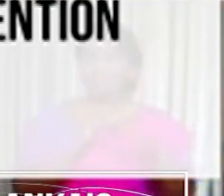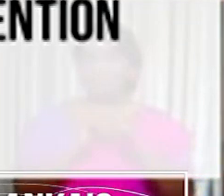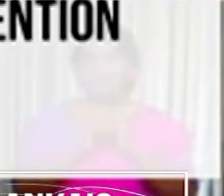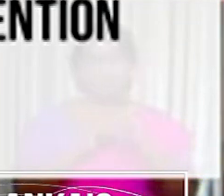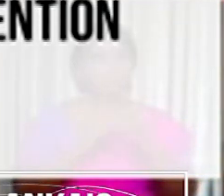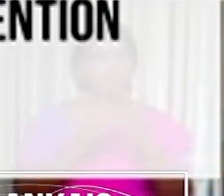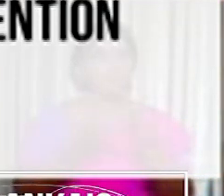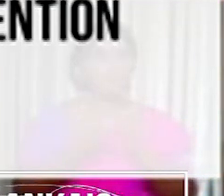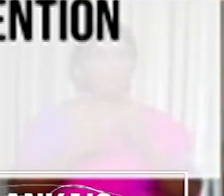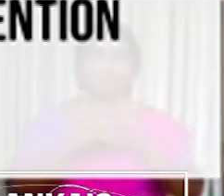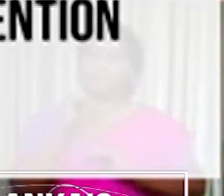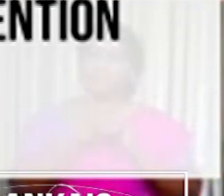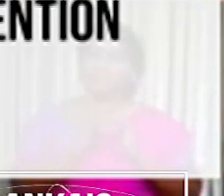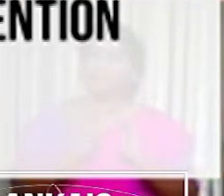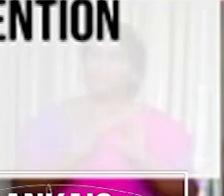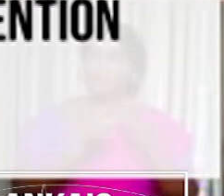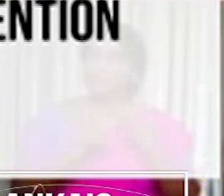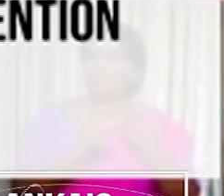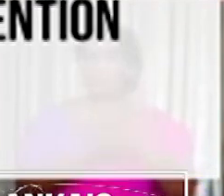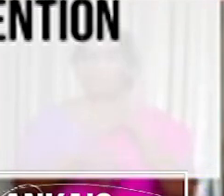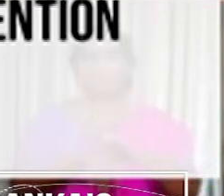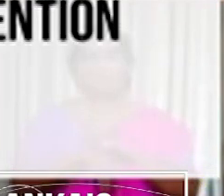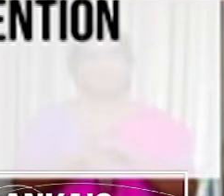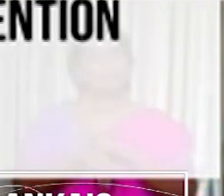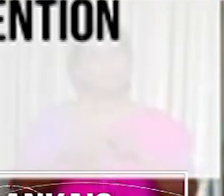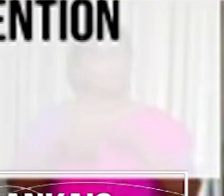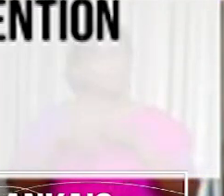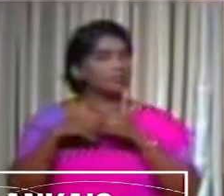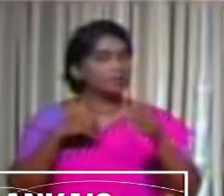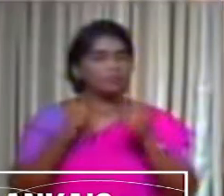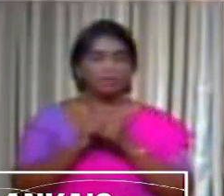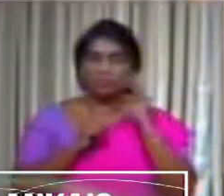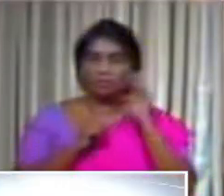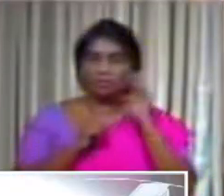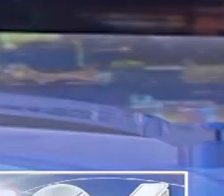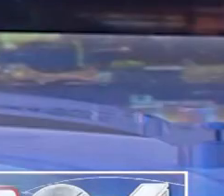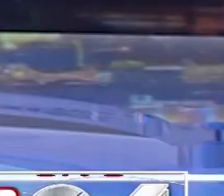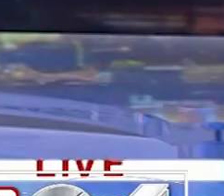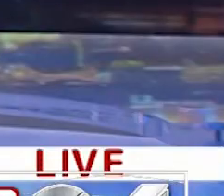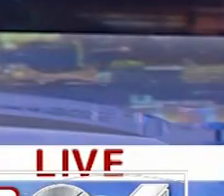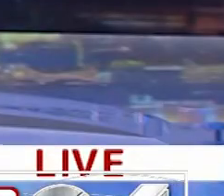ගොස් අවශ්‍ය ක්‍රියාමාර්ග ගැනීමට පසුගිය කාල සීමාවේ අපි පියවර ගත්තා.